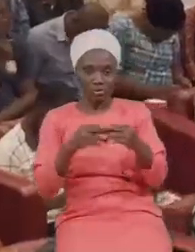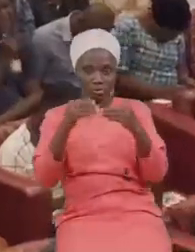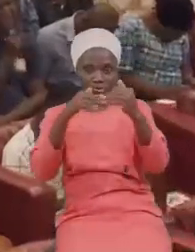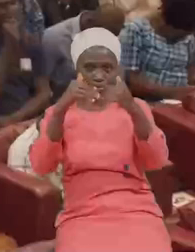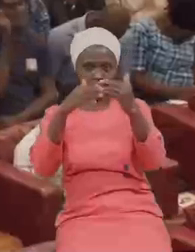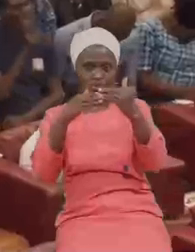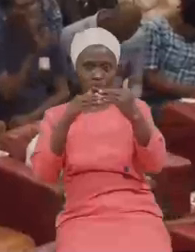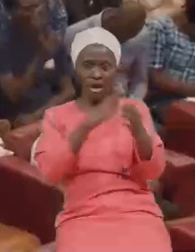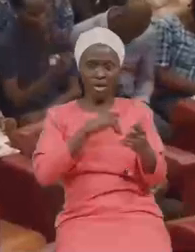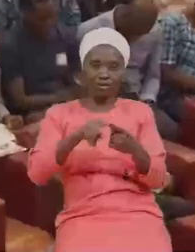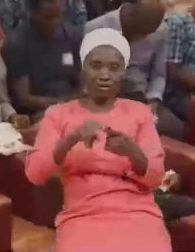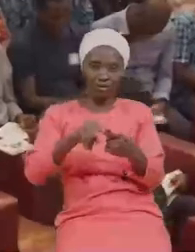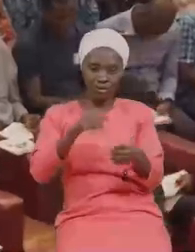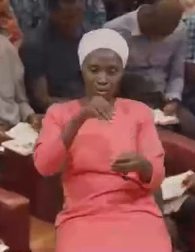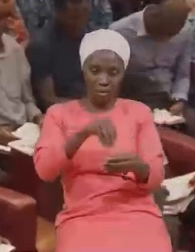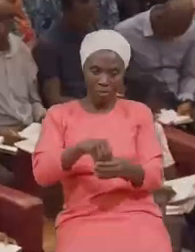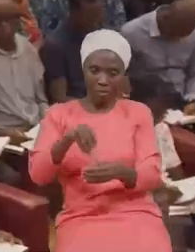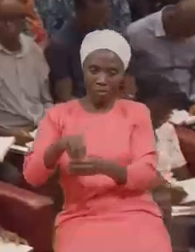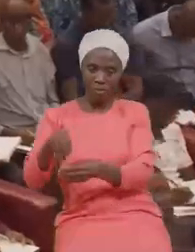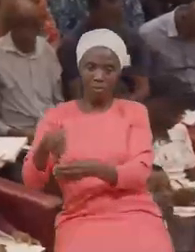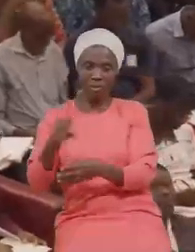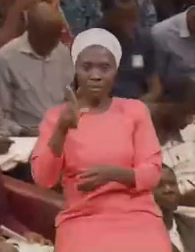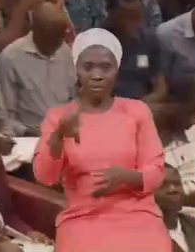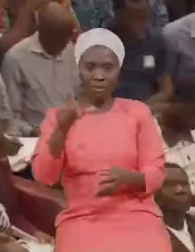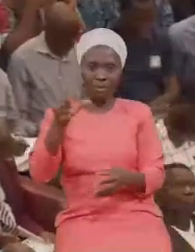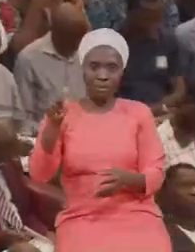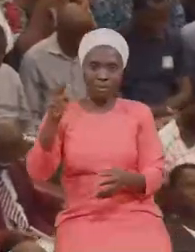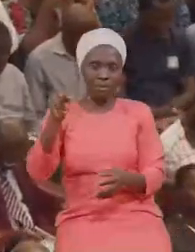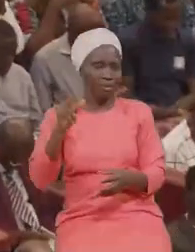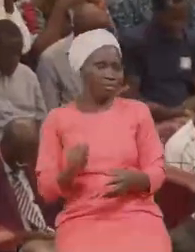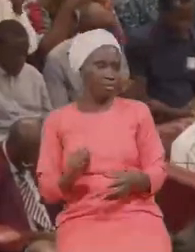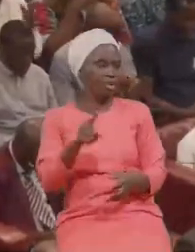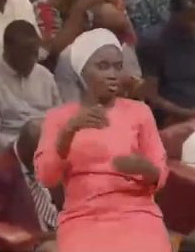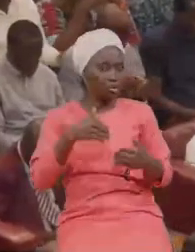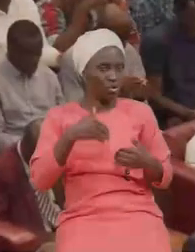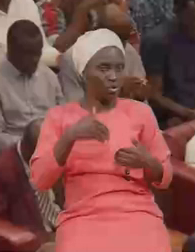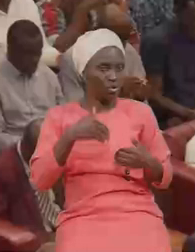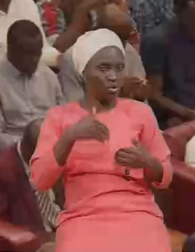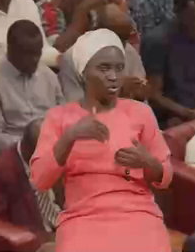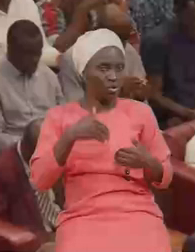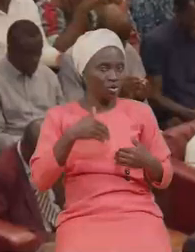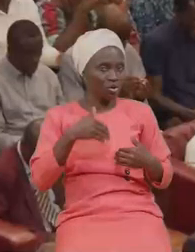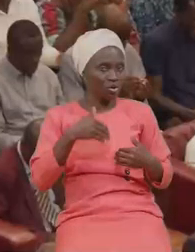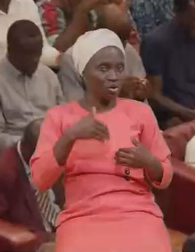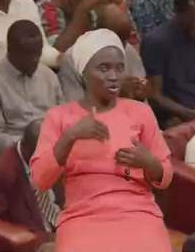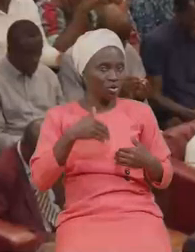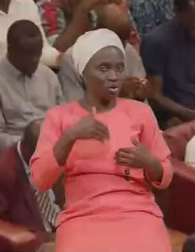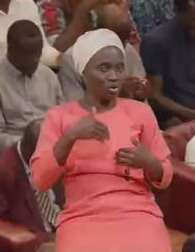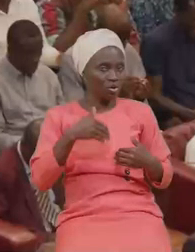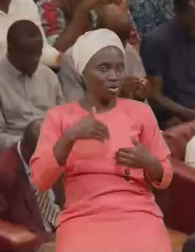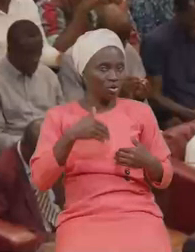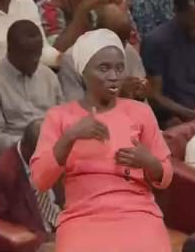plantes tu as une œuvre à exécuter ce sera fait verset